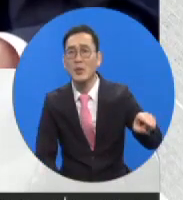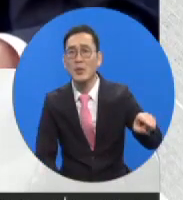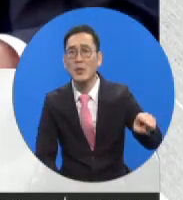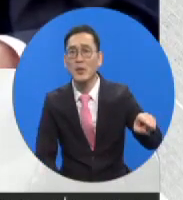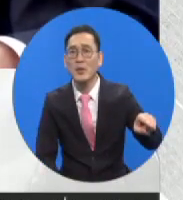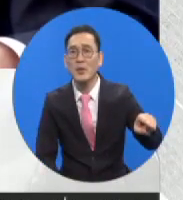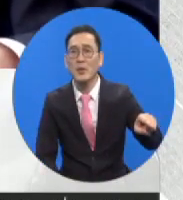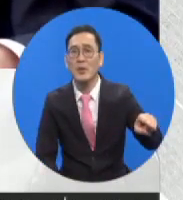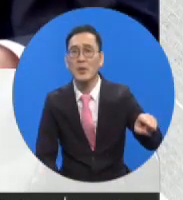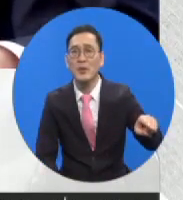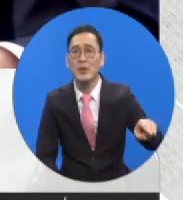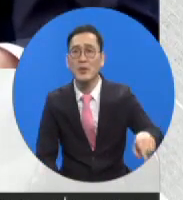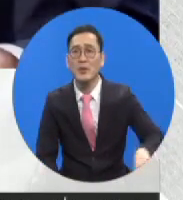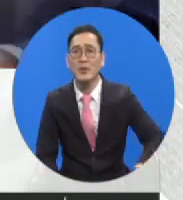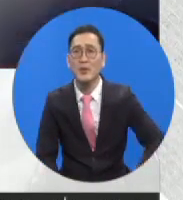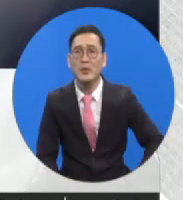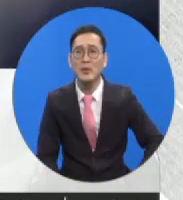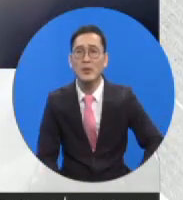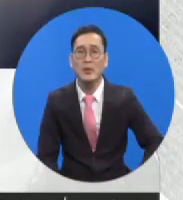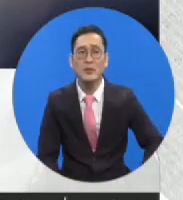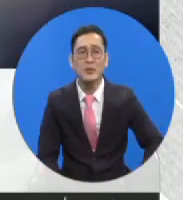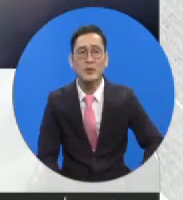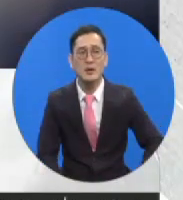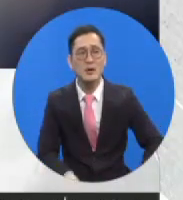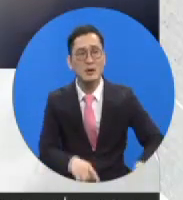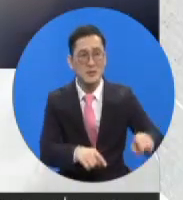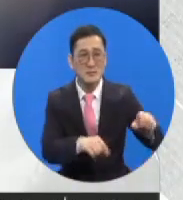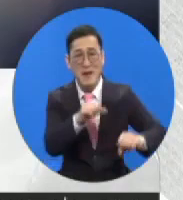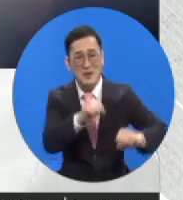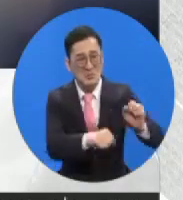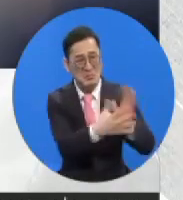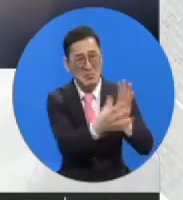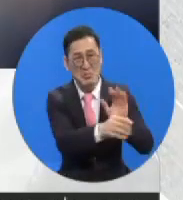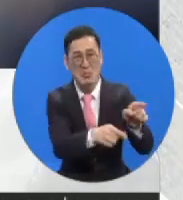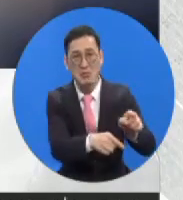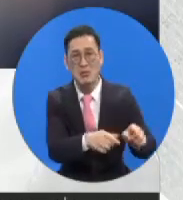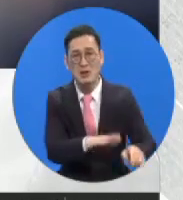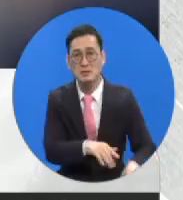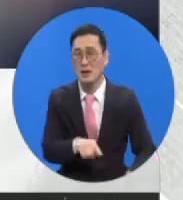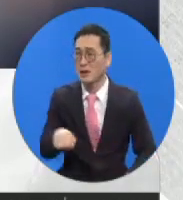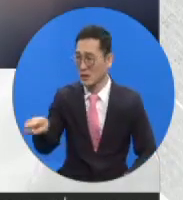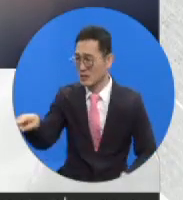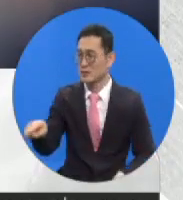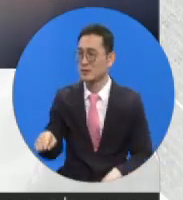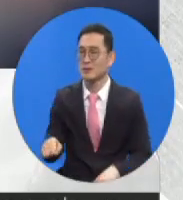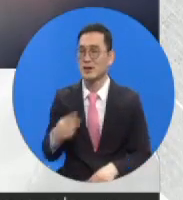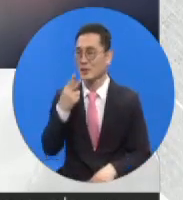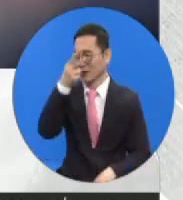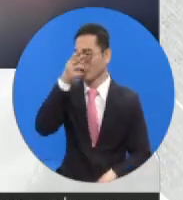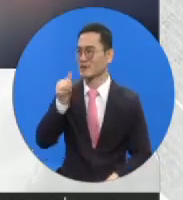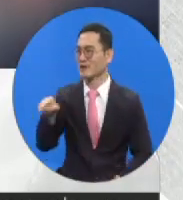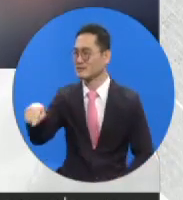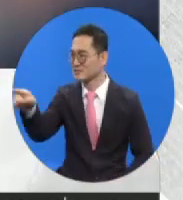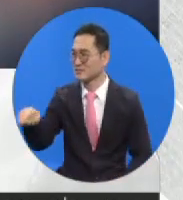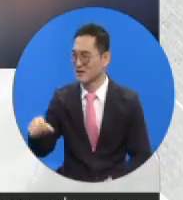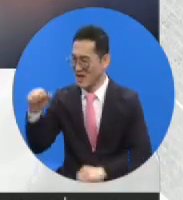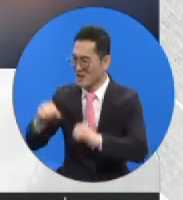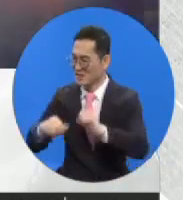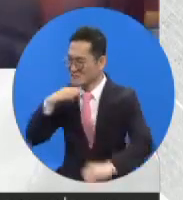막 이 자세가 이게 뭐냐라고 하면 예. 추미애는 뭐 예. 이제 이런 식으로 되는 거고 이게 되게 안 좋은 게요. 예. 지금